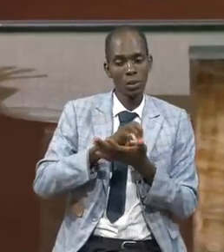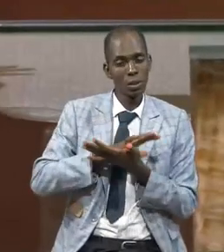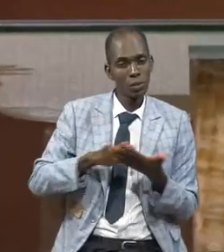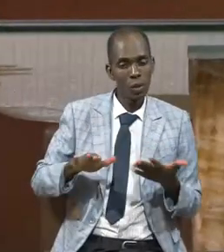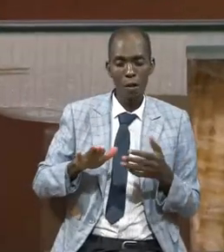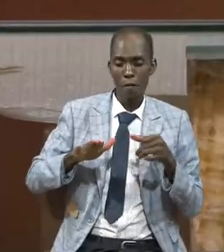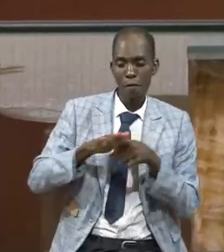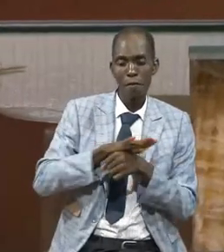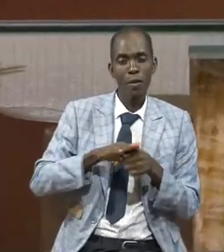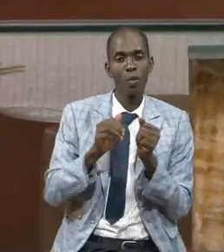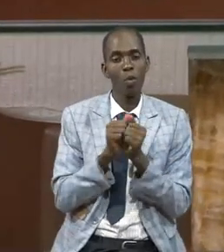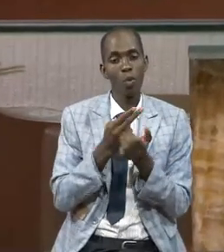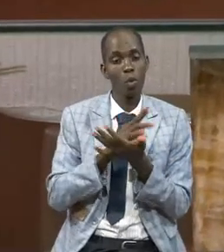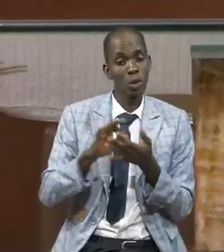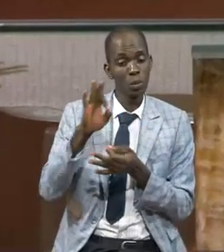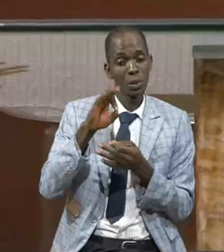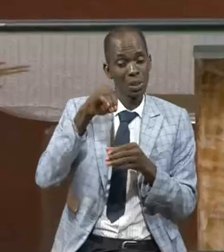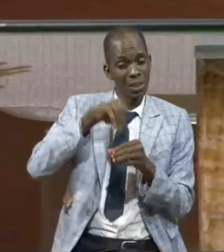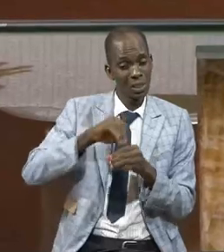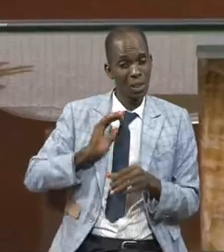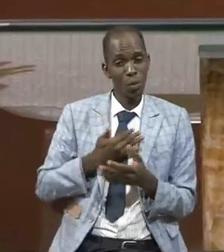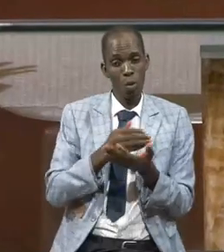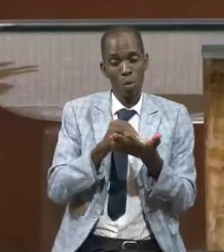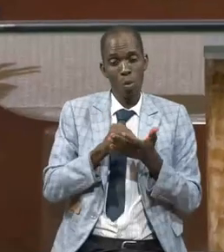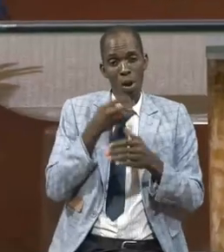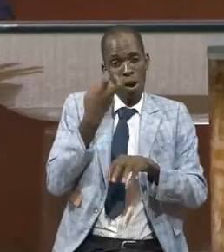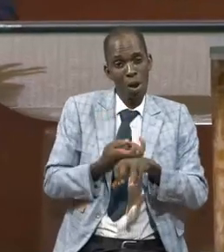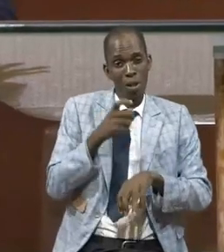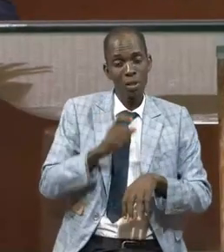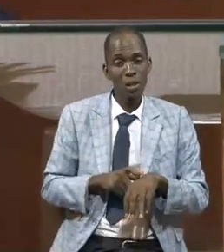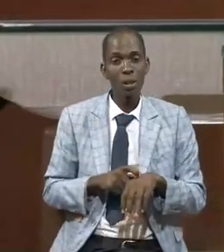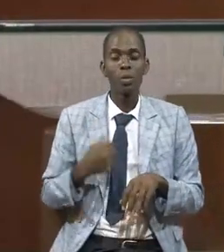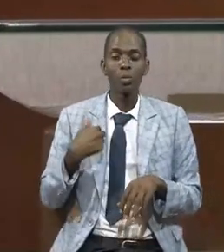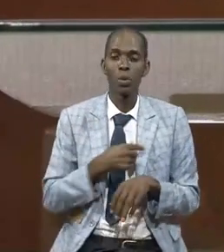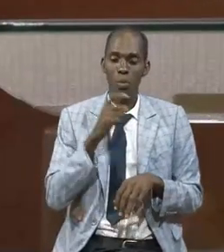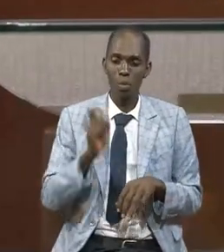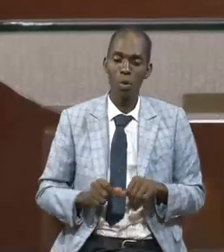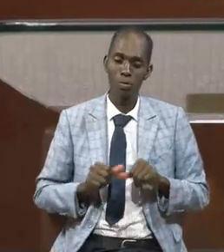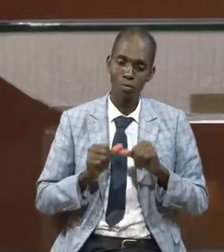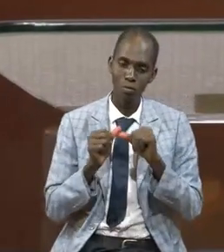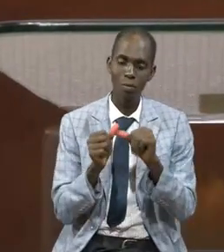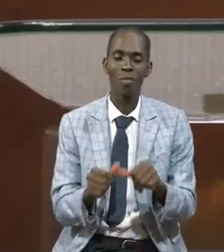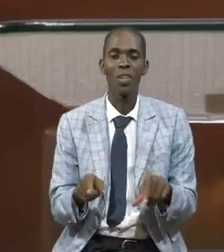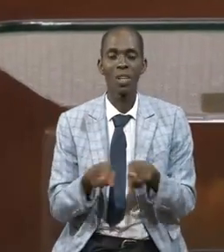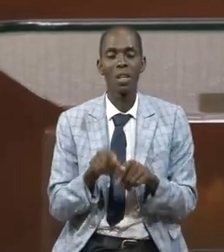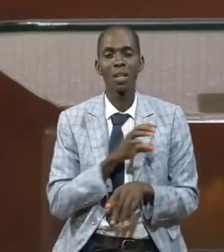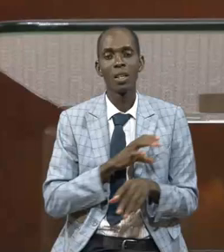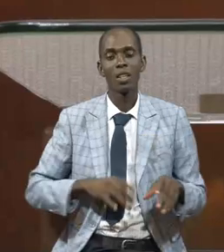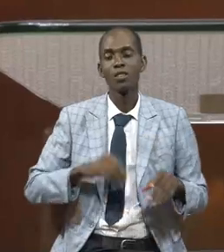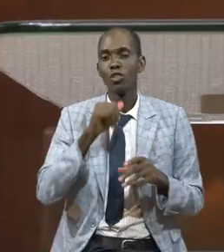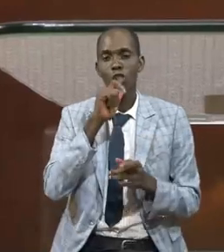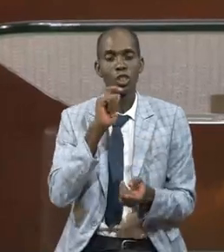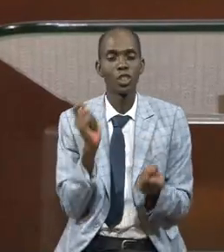et en ces temps fâcheux, difficiles, nous nous restons inflexibles comme